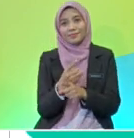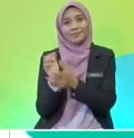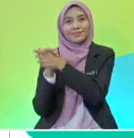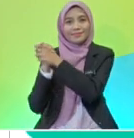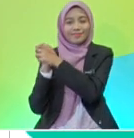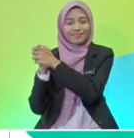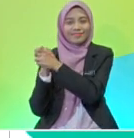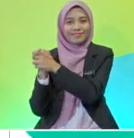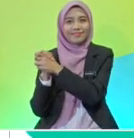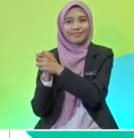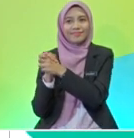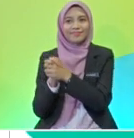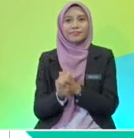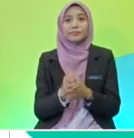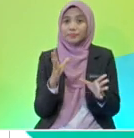betul